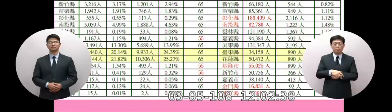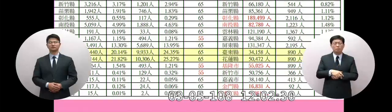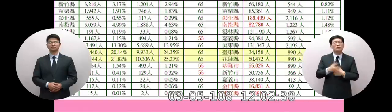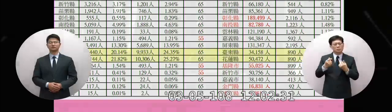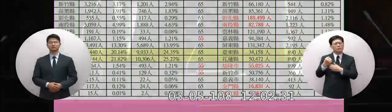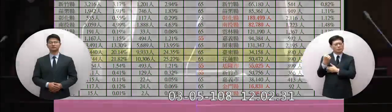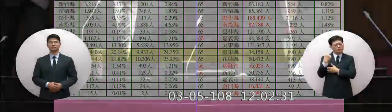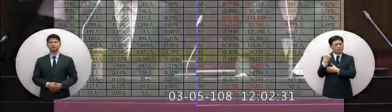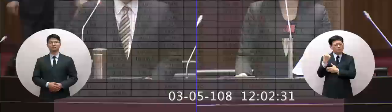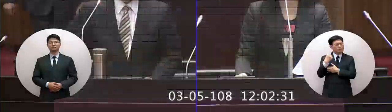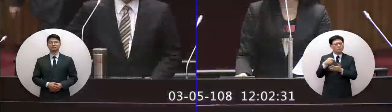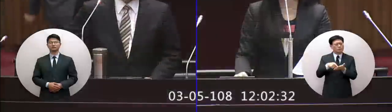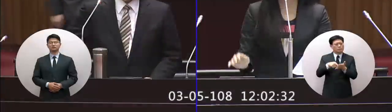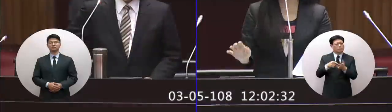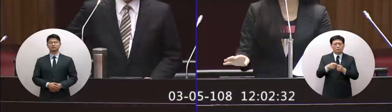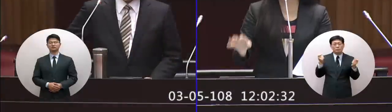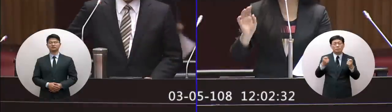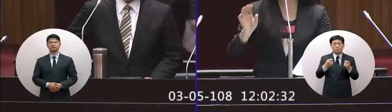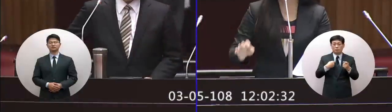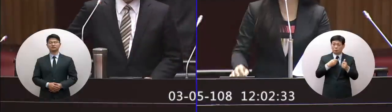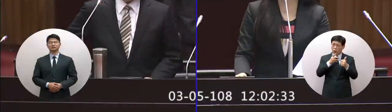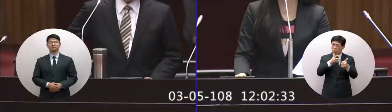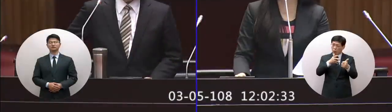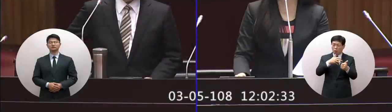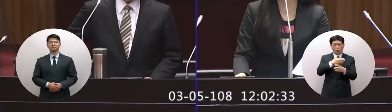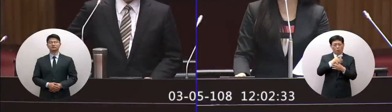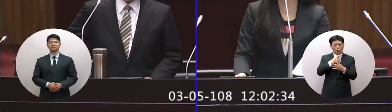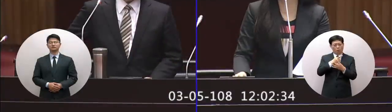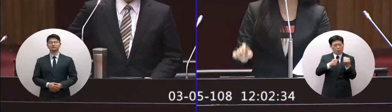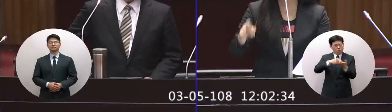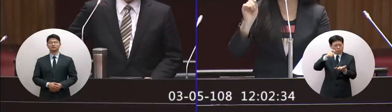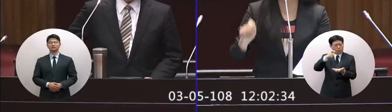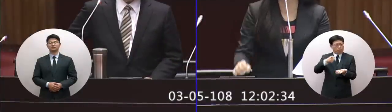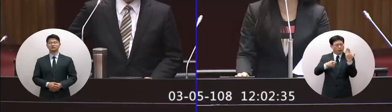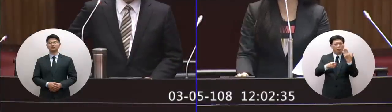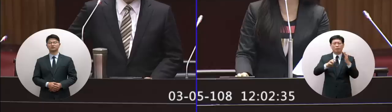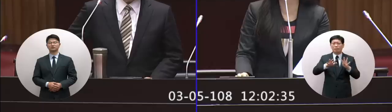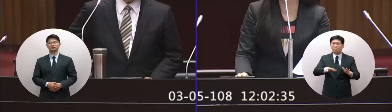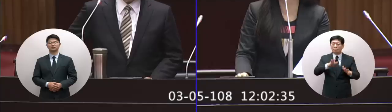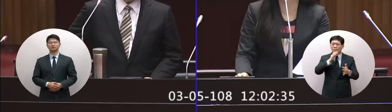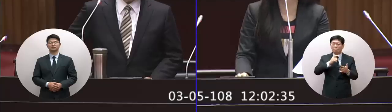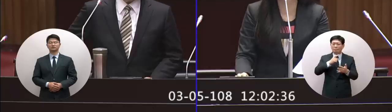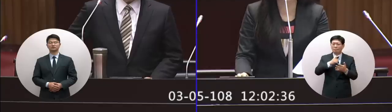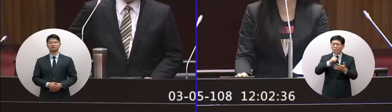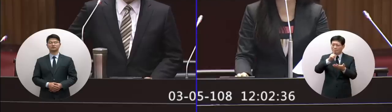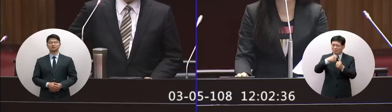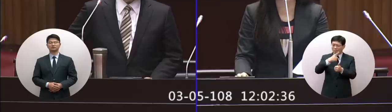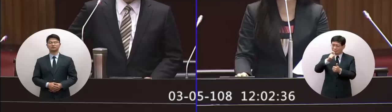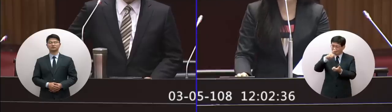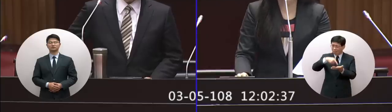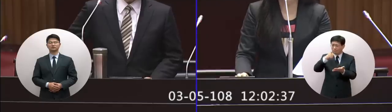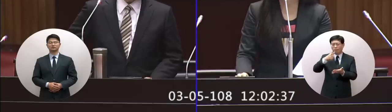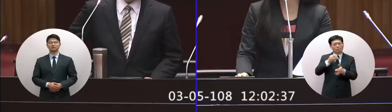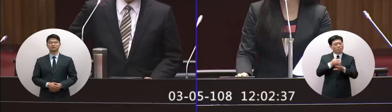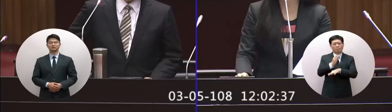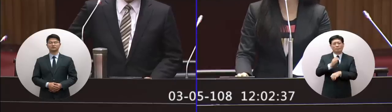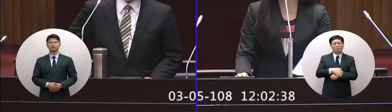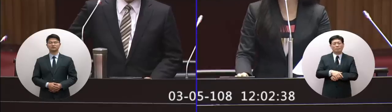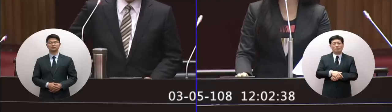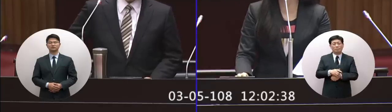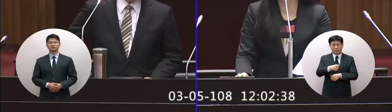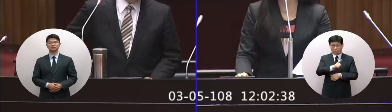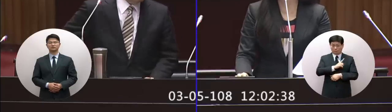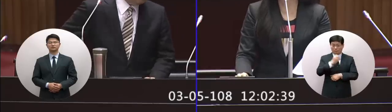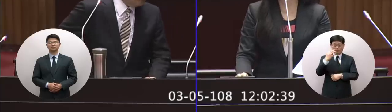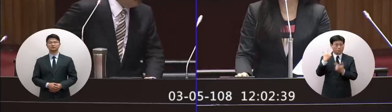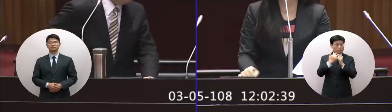是努力相当多，那我质询不下10次了，今天可能是第11次超过了，那虽然